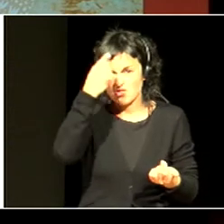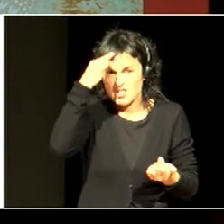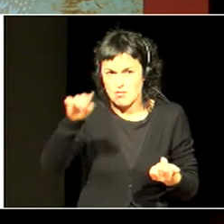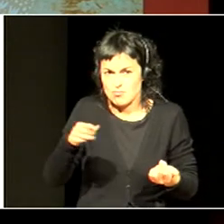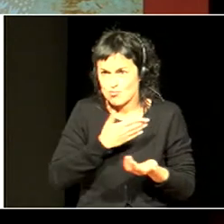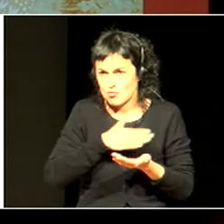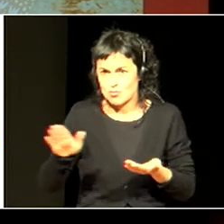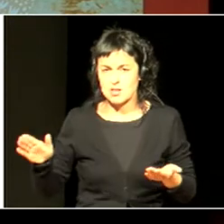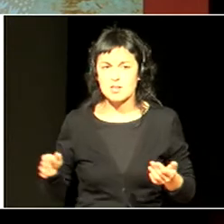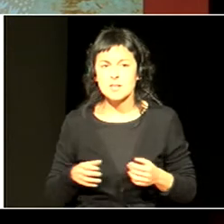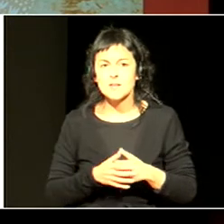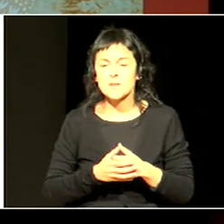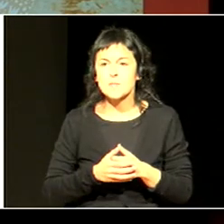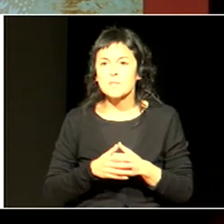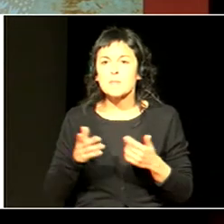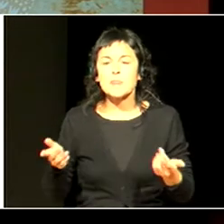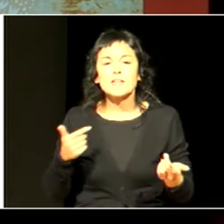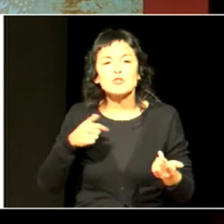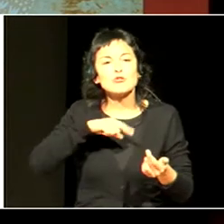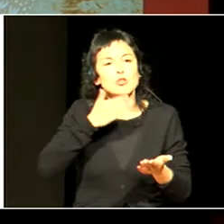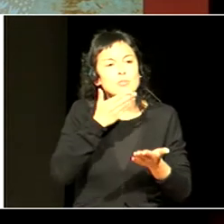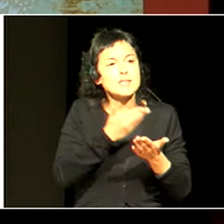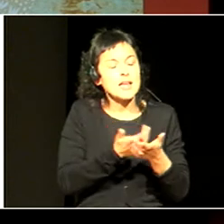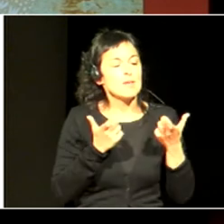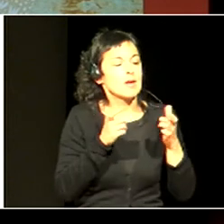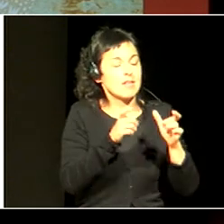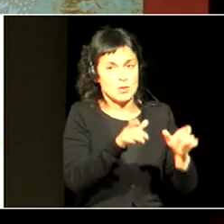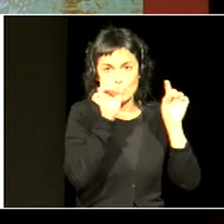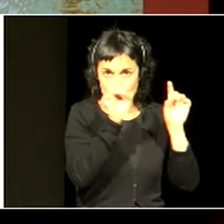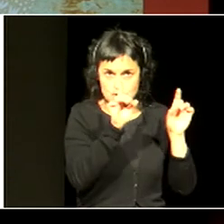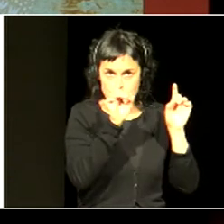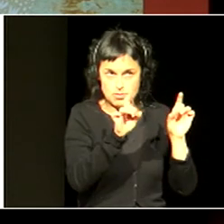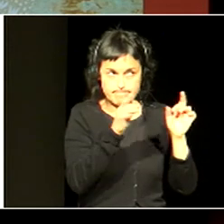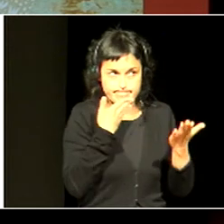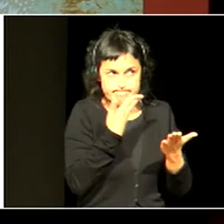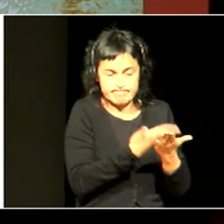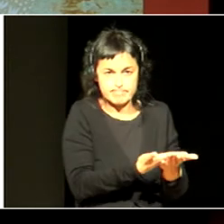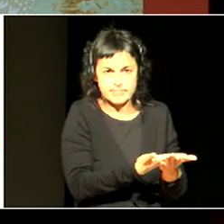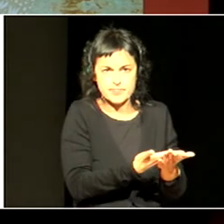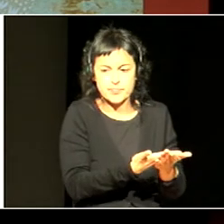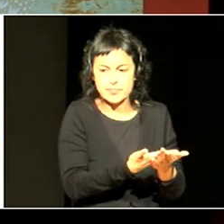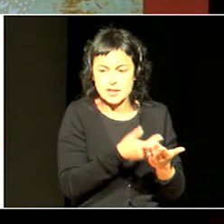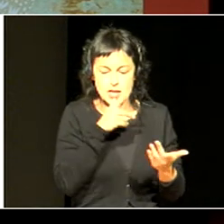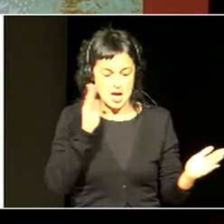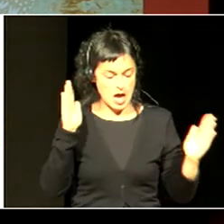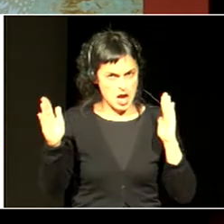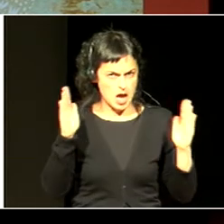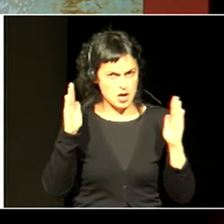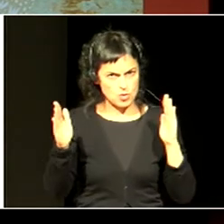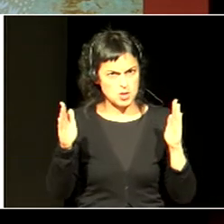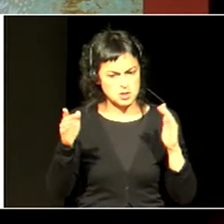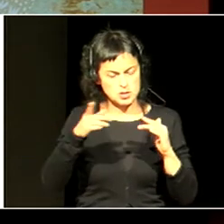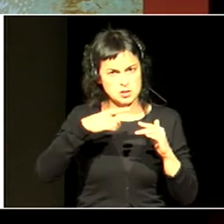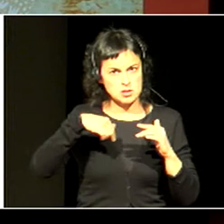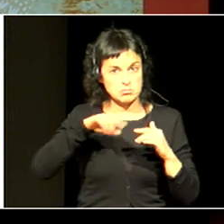ez. Orduan nik eskatuko neuket, hezkuntza sailari eskatuko neutzen, ba, denbora honetan, aldaketa asko egiten